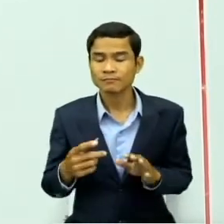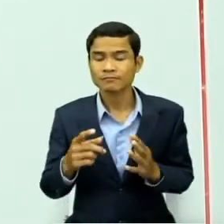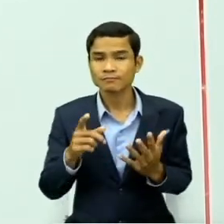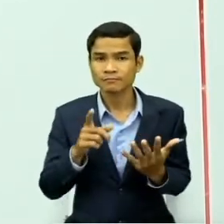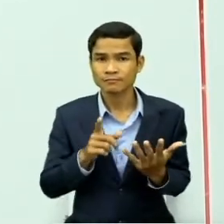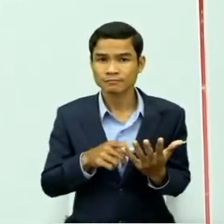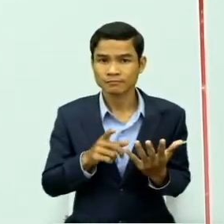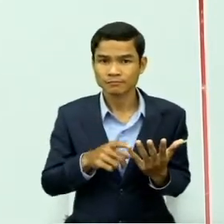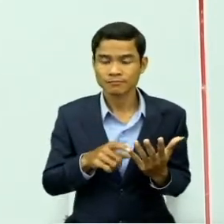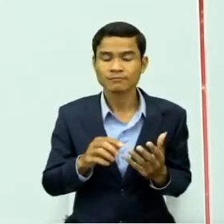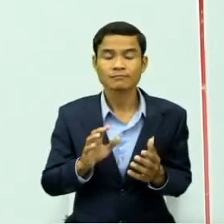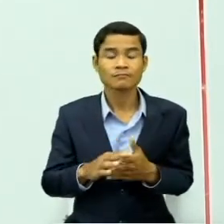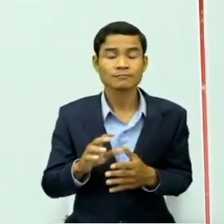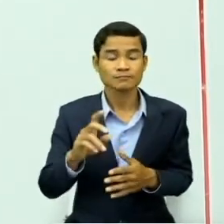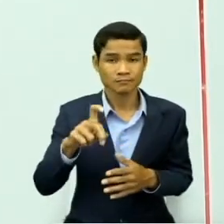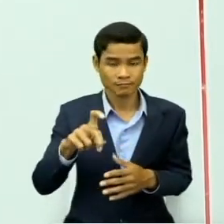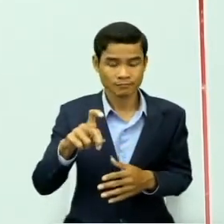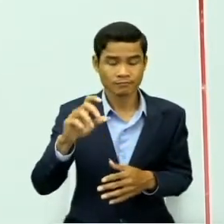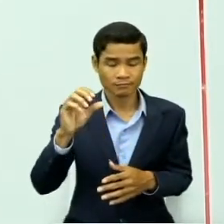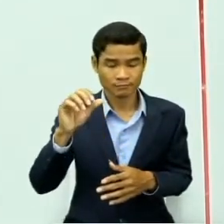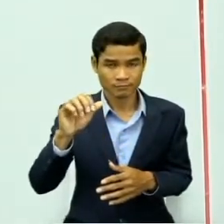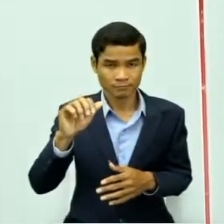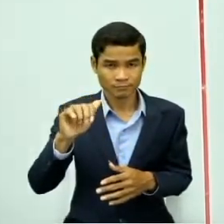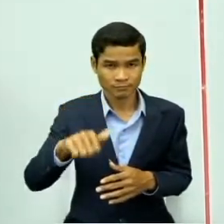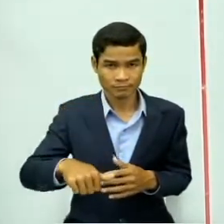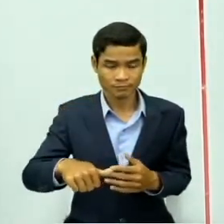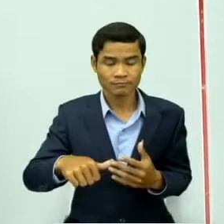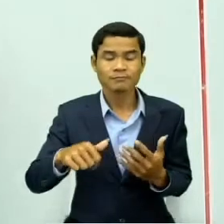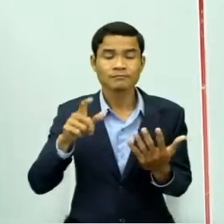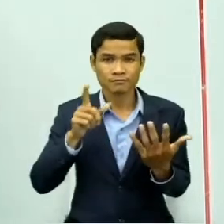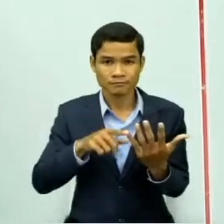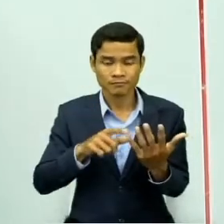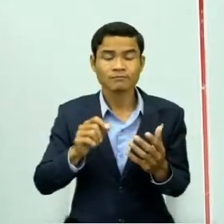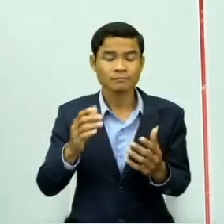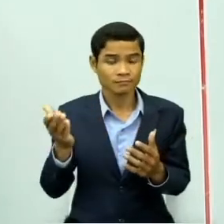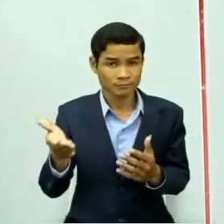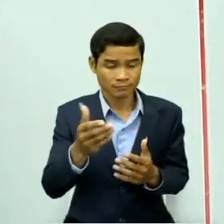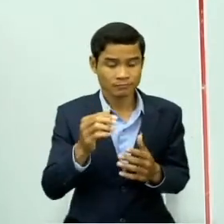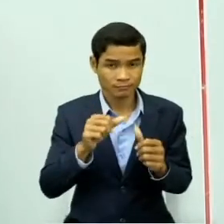Chà, ốc con này là con tìm khuôn ăn chiếc chìa bằng tỏ.